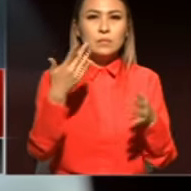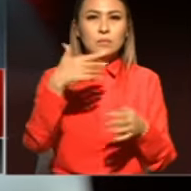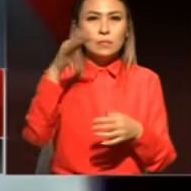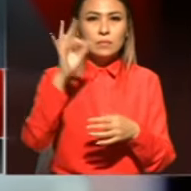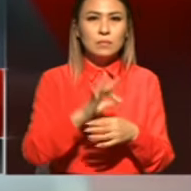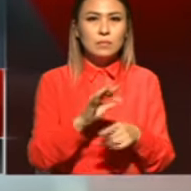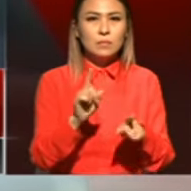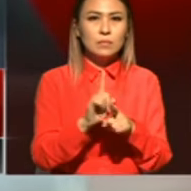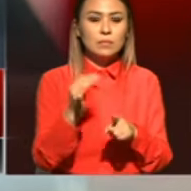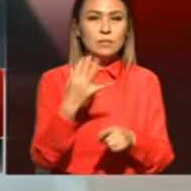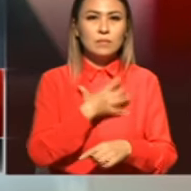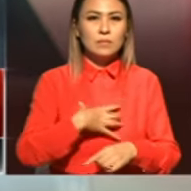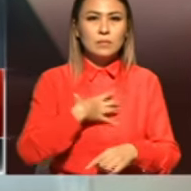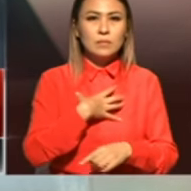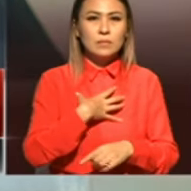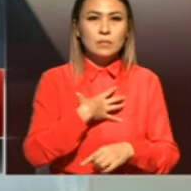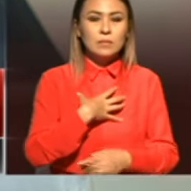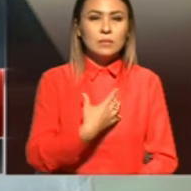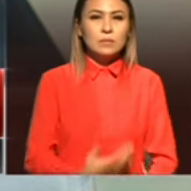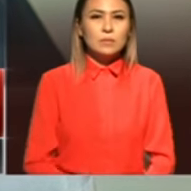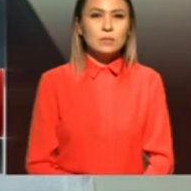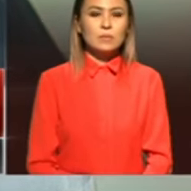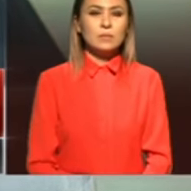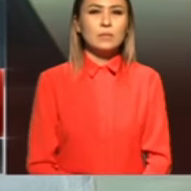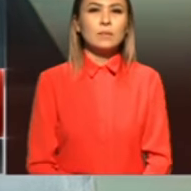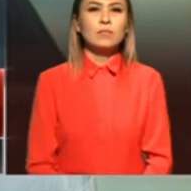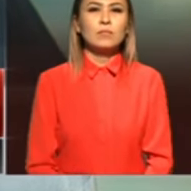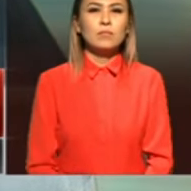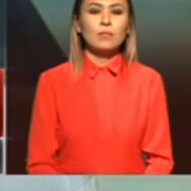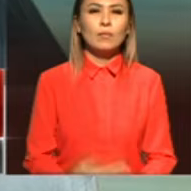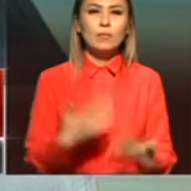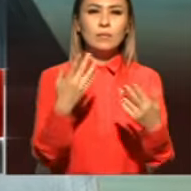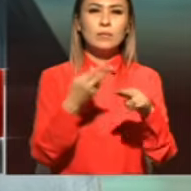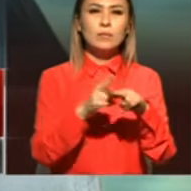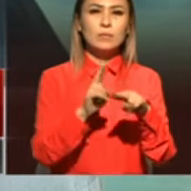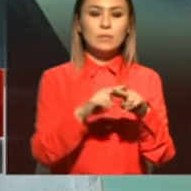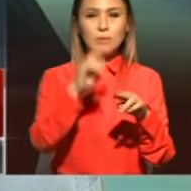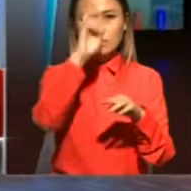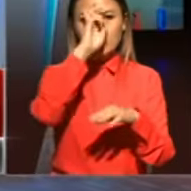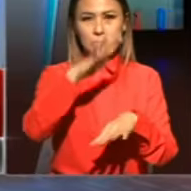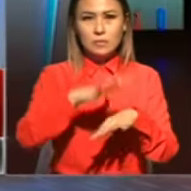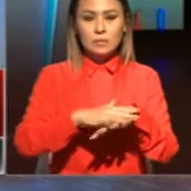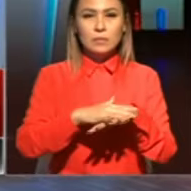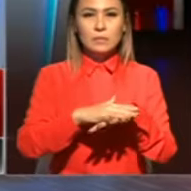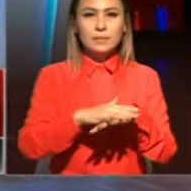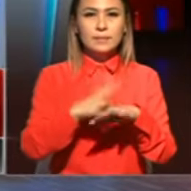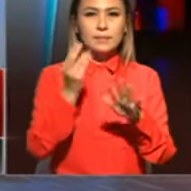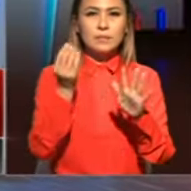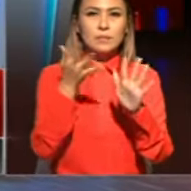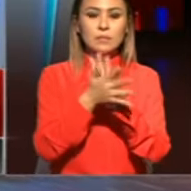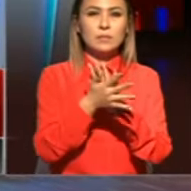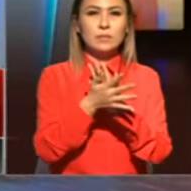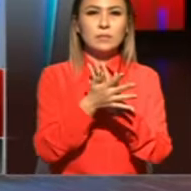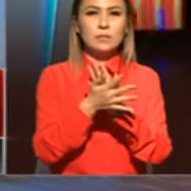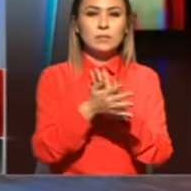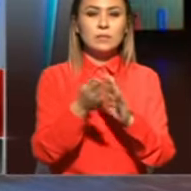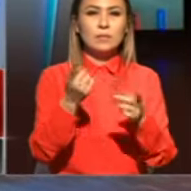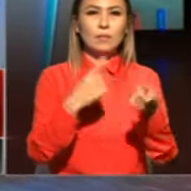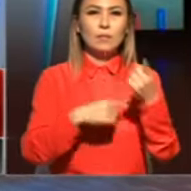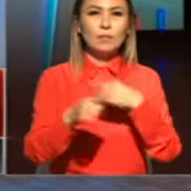алып отыр ма, сол маңызды ғой жерде. Сол ақшаны қаншадан қайырып, жаңа бюджеттің қанша миллиард қайтарып отыр дедіңіз шетелге, сол